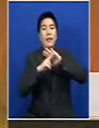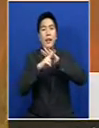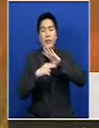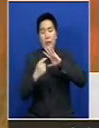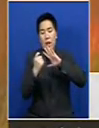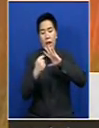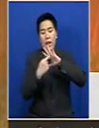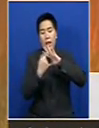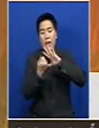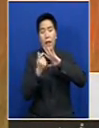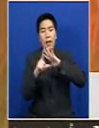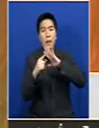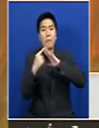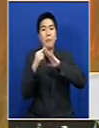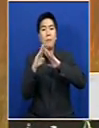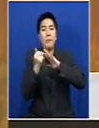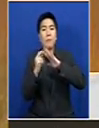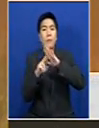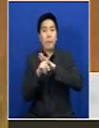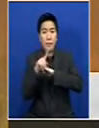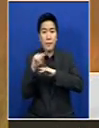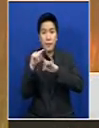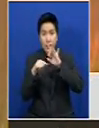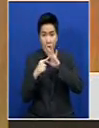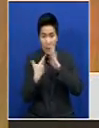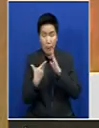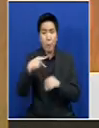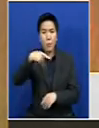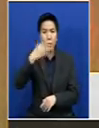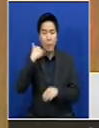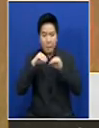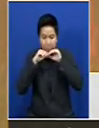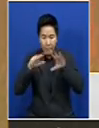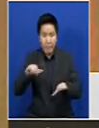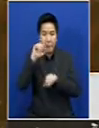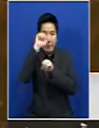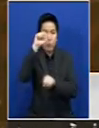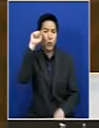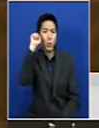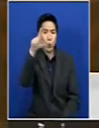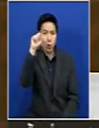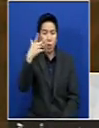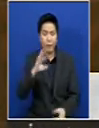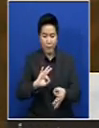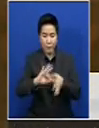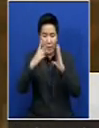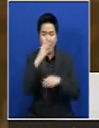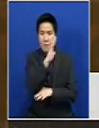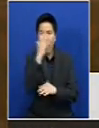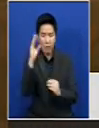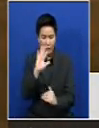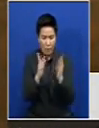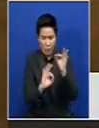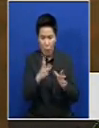นาดารัฐนี้ประกาศภาวะฉุกเฉินไปแล้วเมื่อวันพุธหลังไฟป่าที่เกิดขึ้นในเมืองฟอร์ดแมคเมเร่เมื่อวันอาทิตย์ลุกลามอย่างรวดเร็